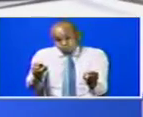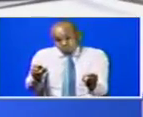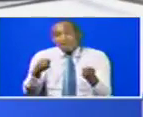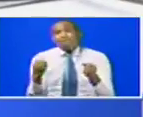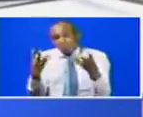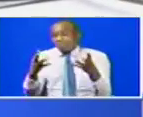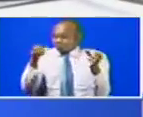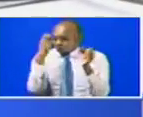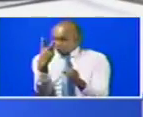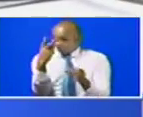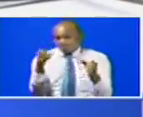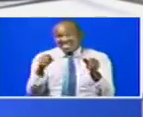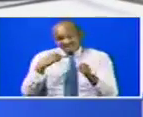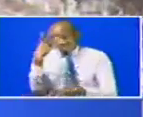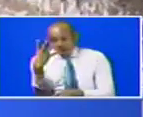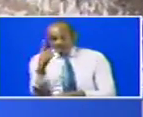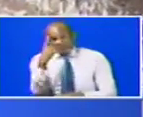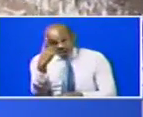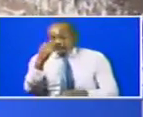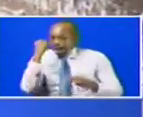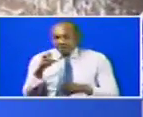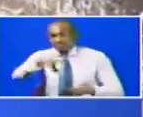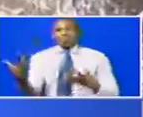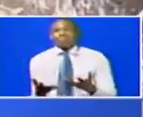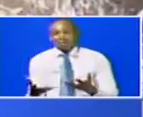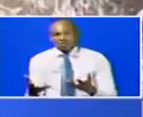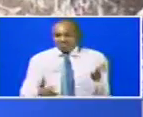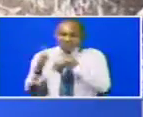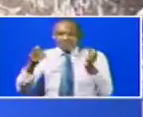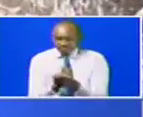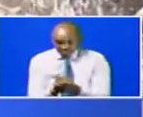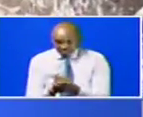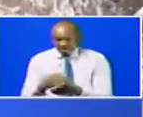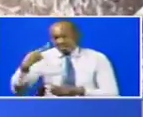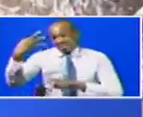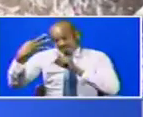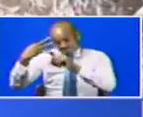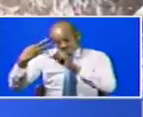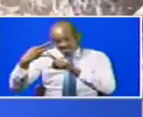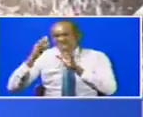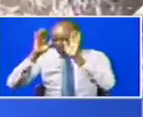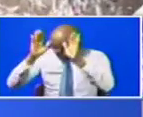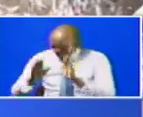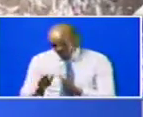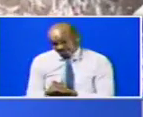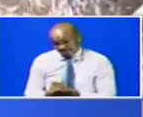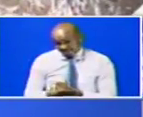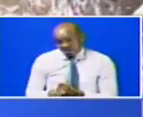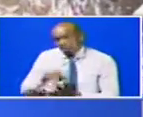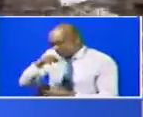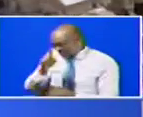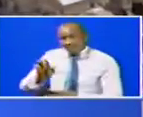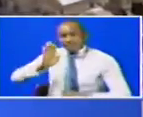rahisi kwako. Lakini kama ni mkono mmoja itakutoka kwa mkono na automatically hiyo itakuwa ni ajali. Cha tatu na cha muhimu zaidi, usikimbilie